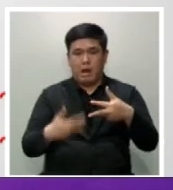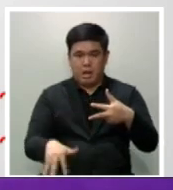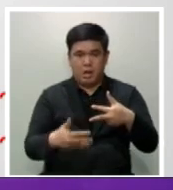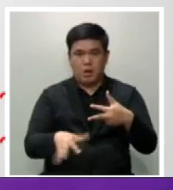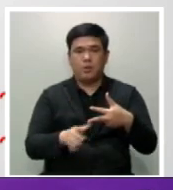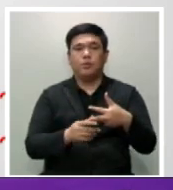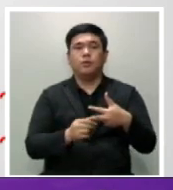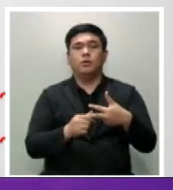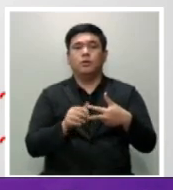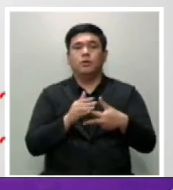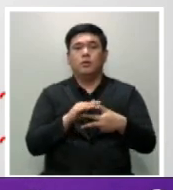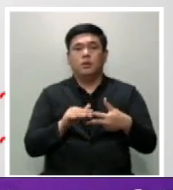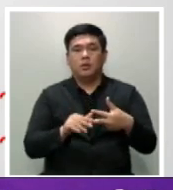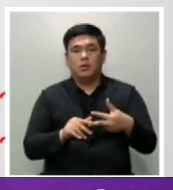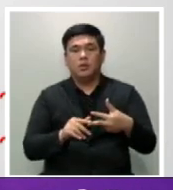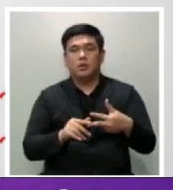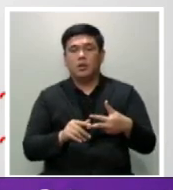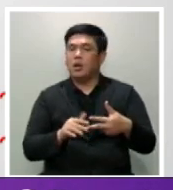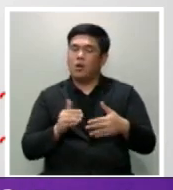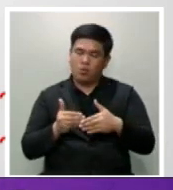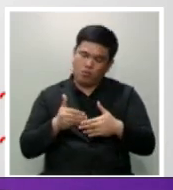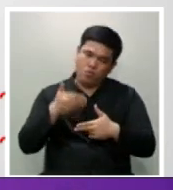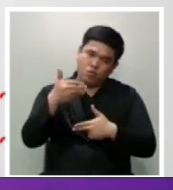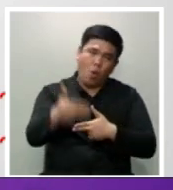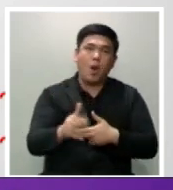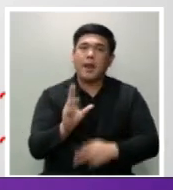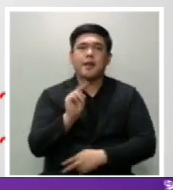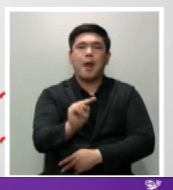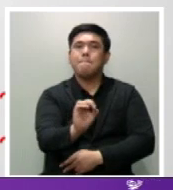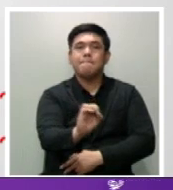ลังจากนั้นไม่เคยมีการประชุมอีกเลย